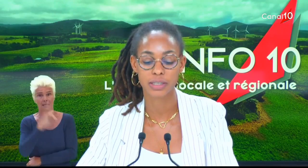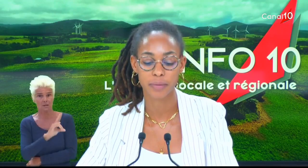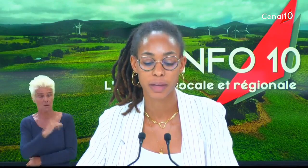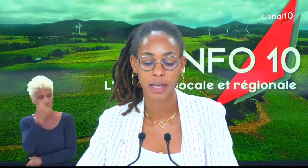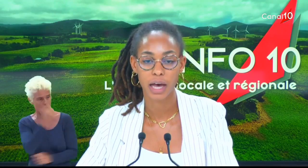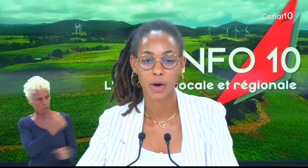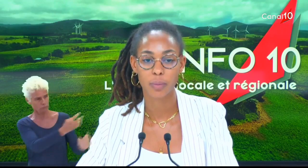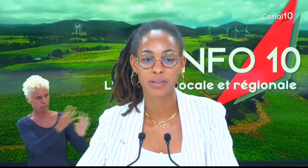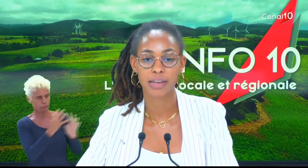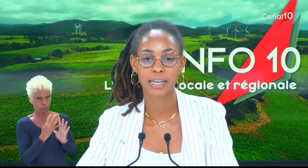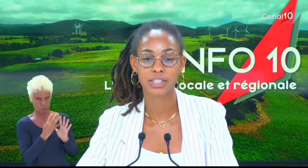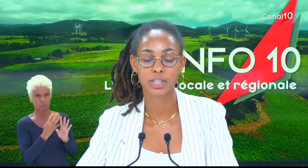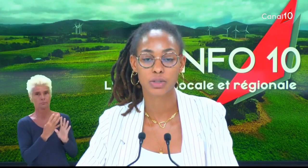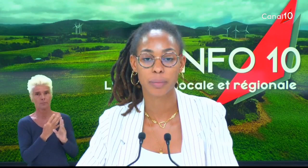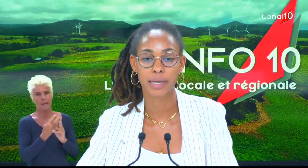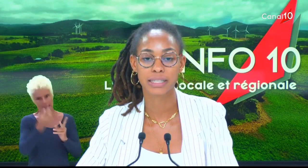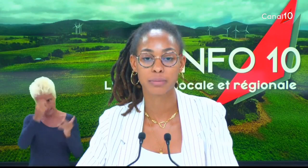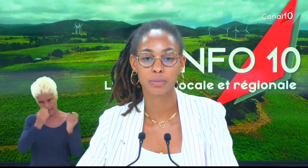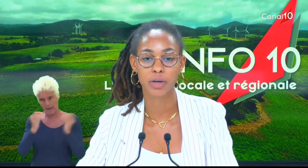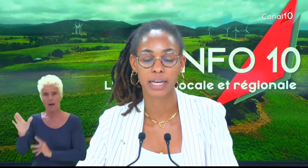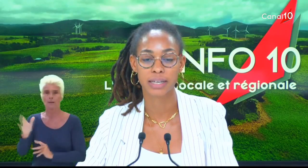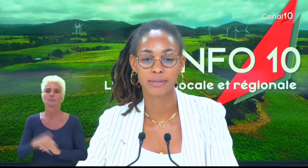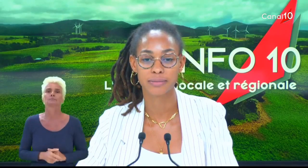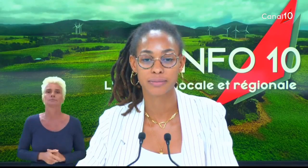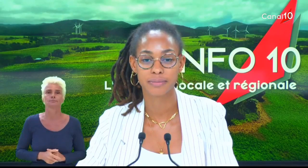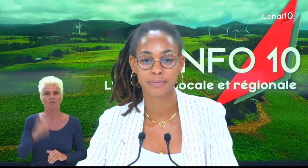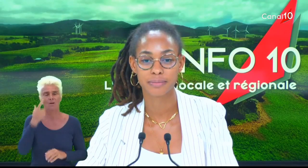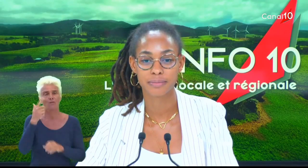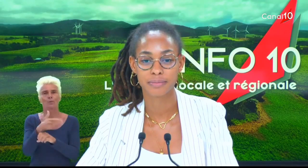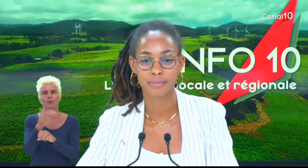recensé un reportage de Maxime